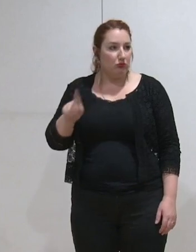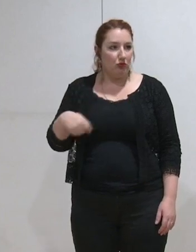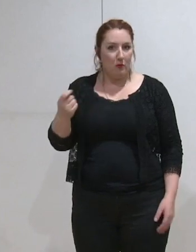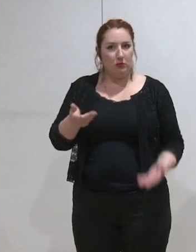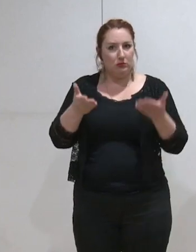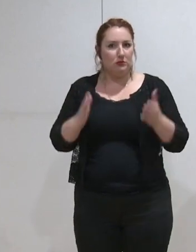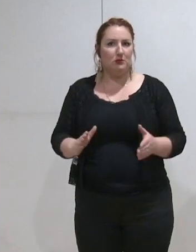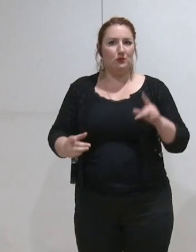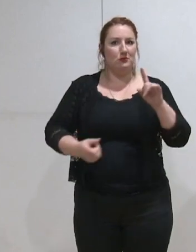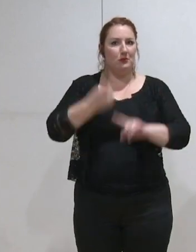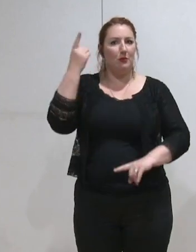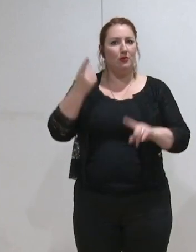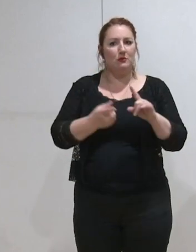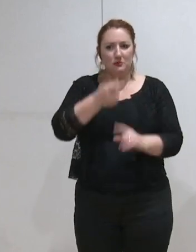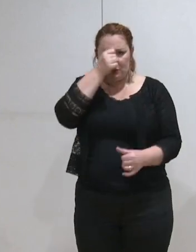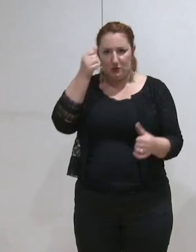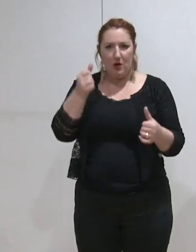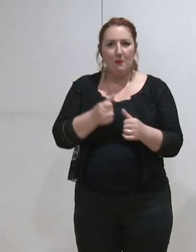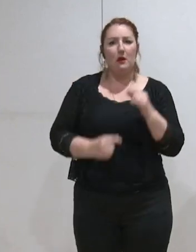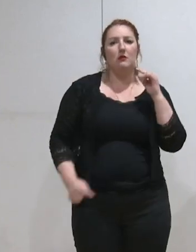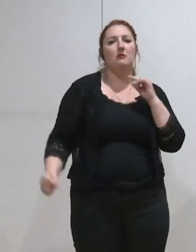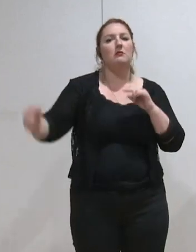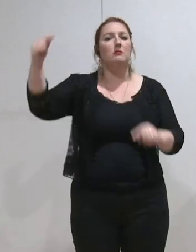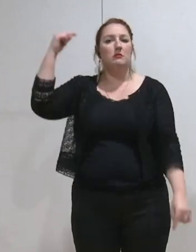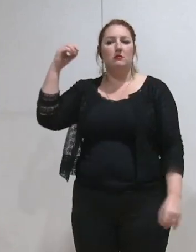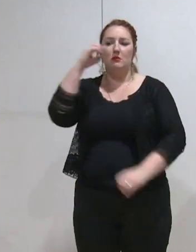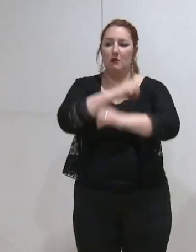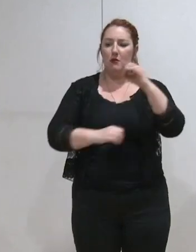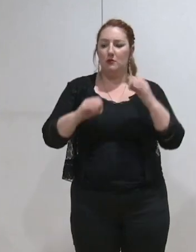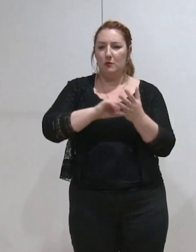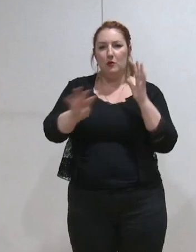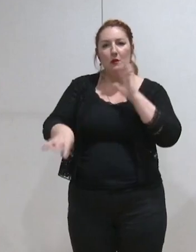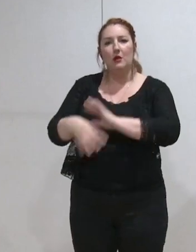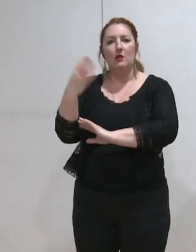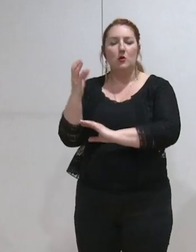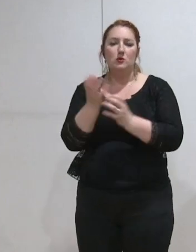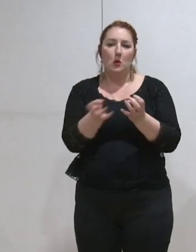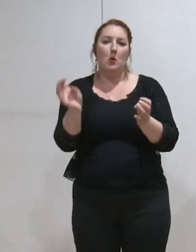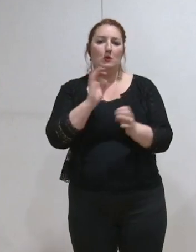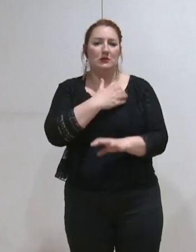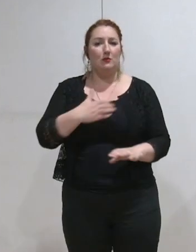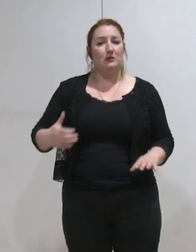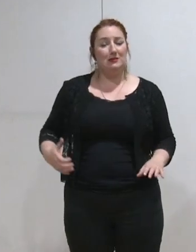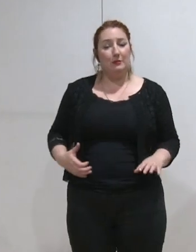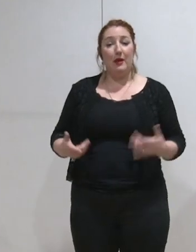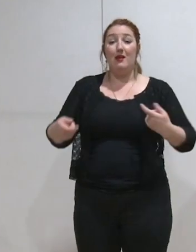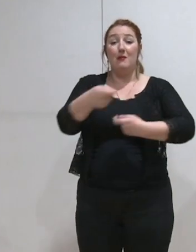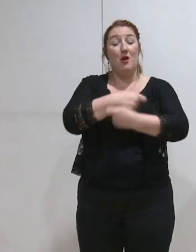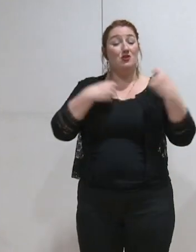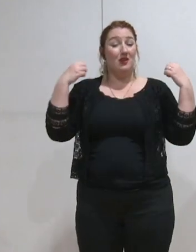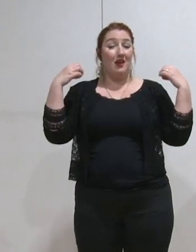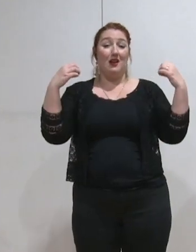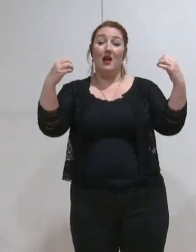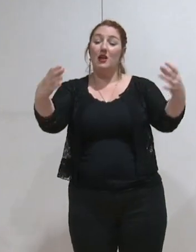on se souvient tous du conseil municipal d'octobre 2014 à l'occasion d'une délibération quiattribuait le marché de l'éclairage public de